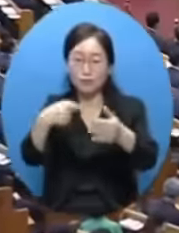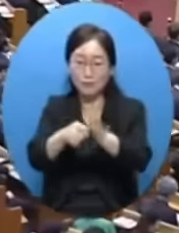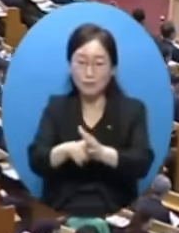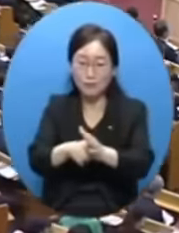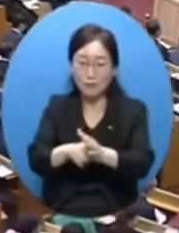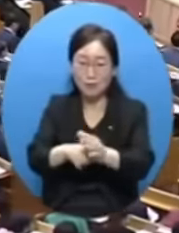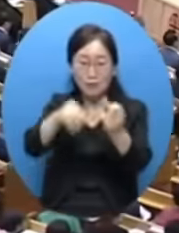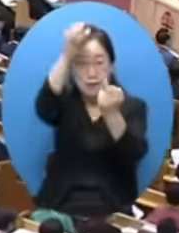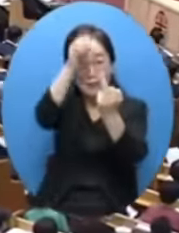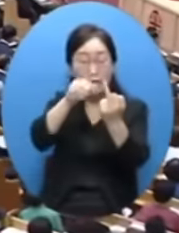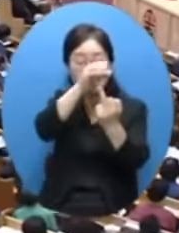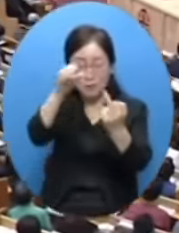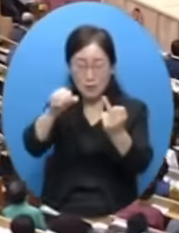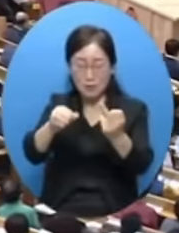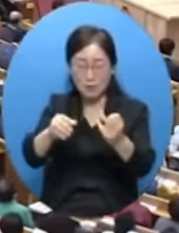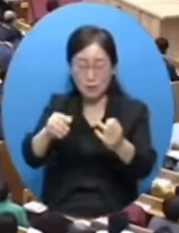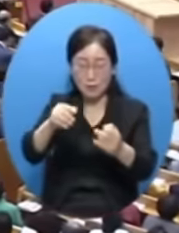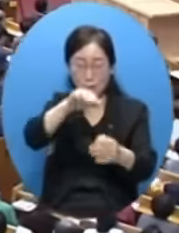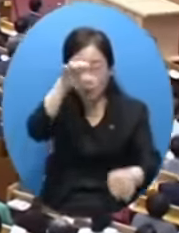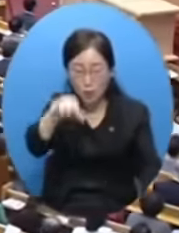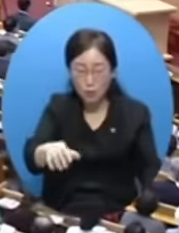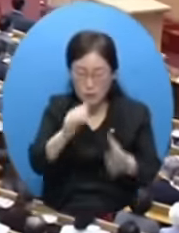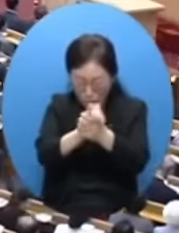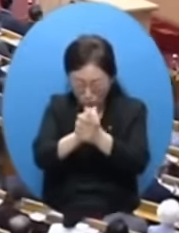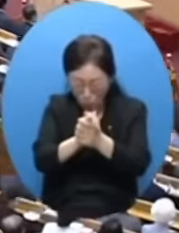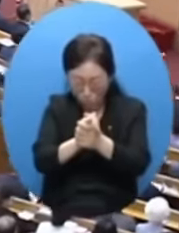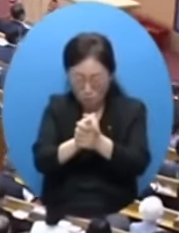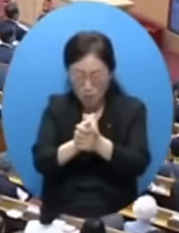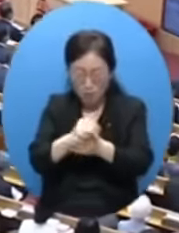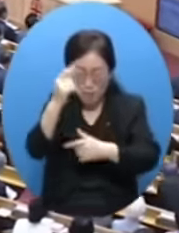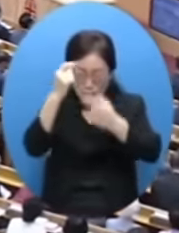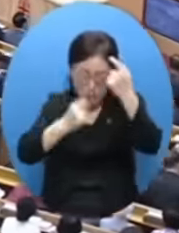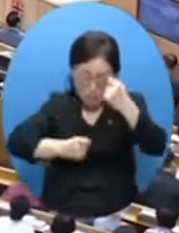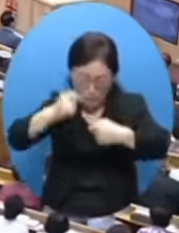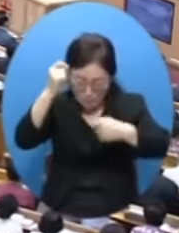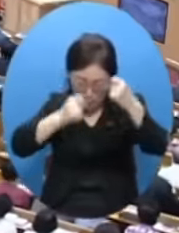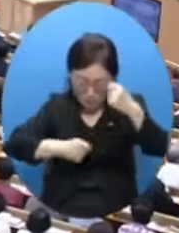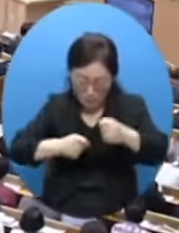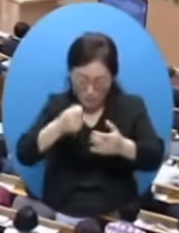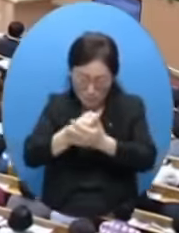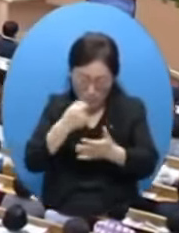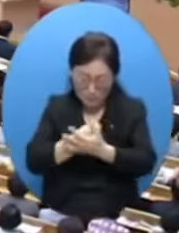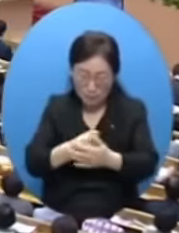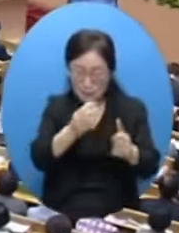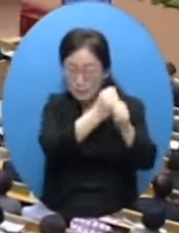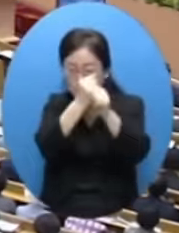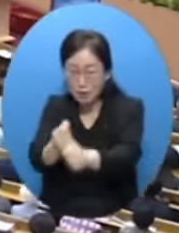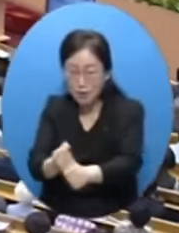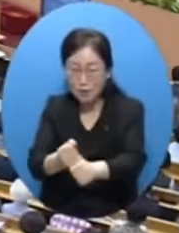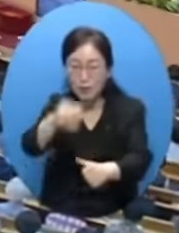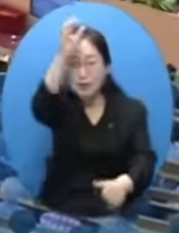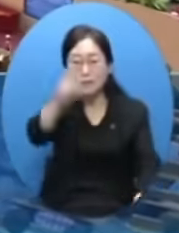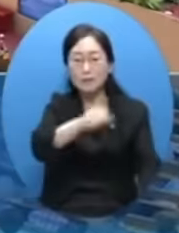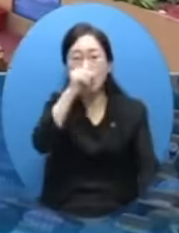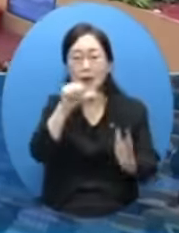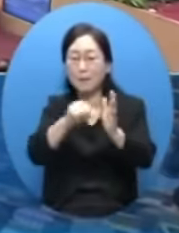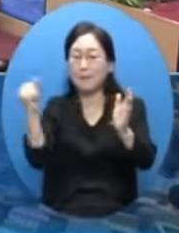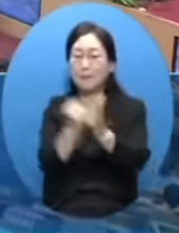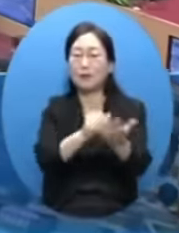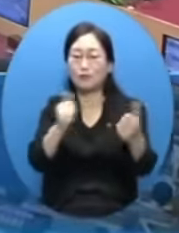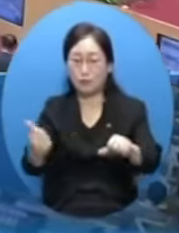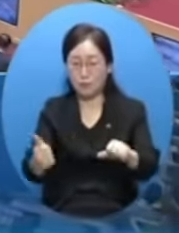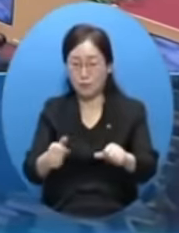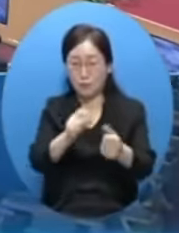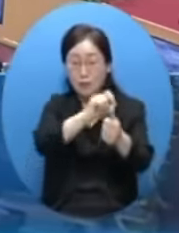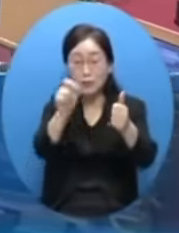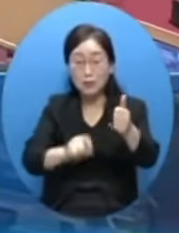동산에서 통곡과 눈물로 밤을 세우시고 붙잡혀 가셔서 십자가 달리신 것입니다. 히브리서 5장 7절을 말씀합니다.